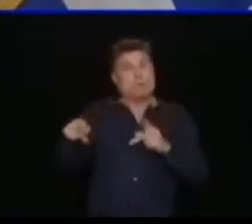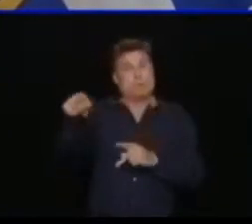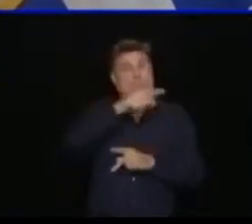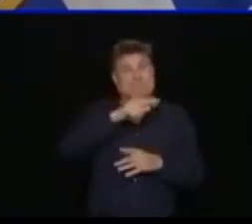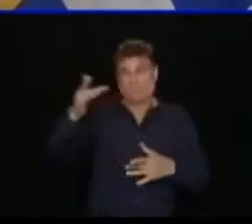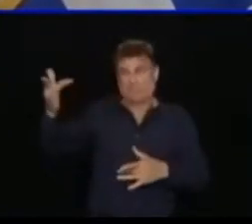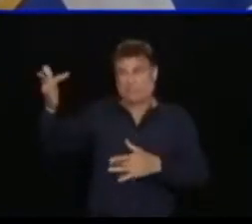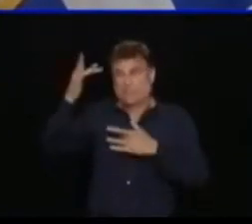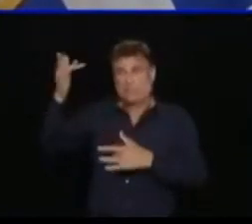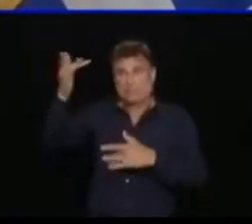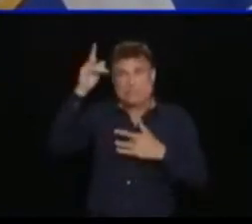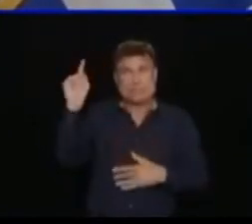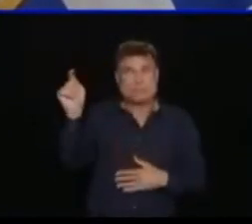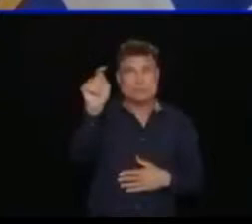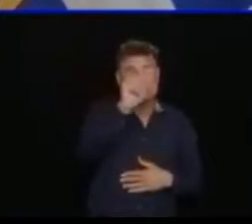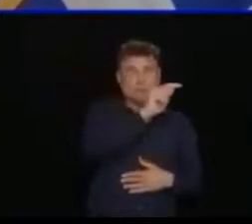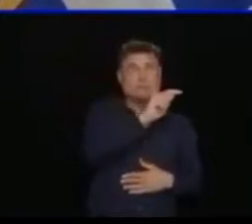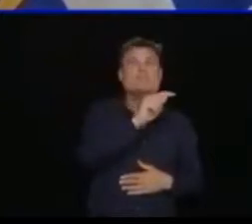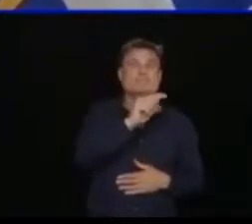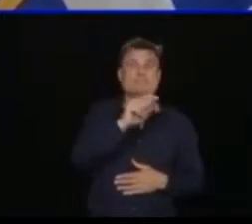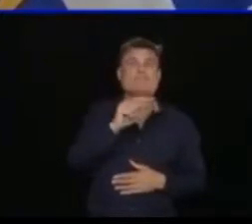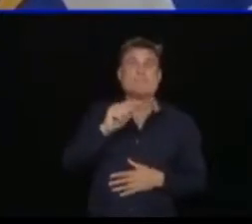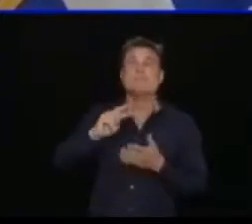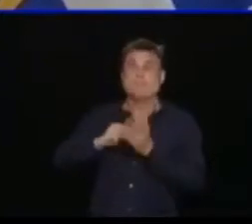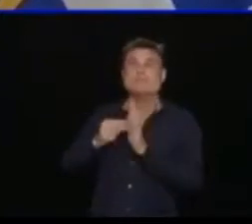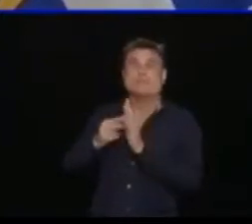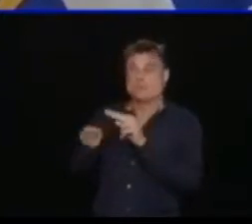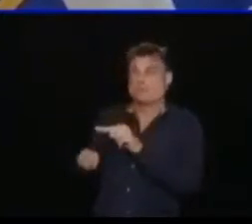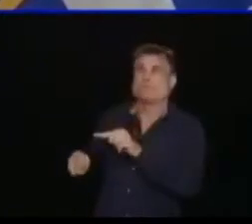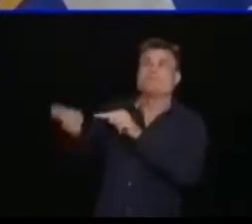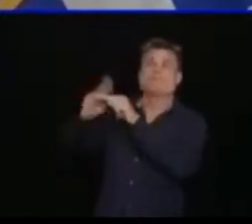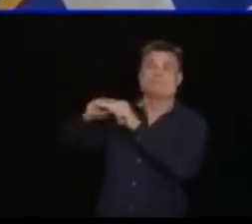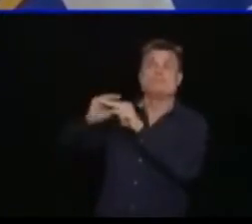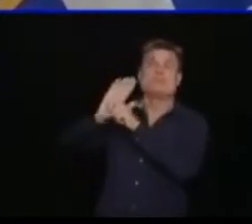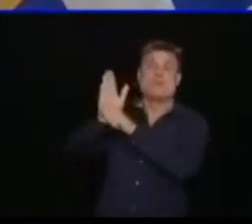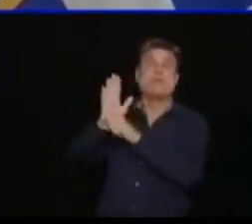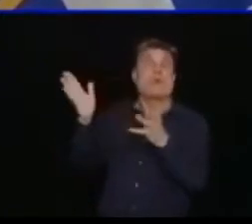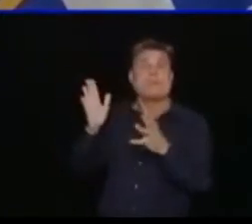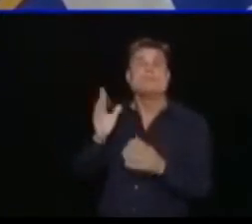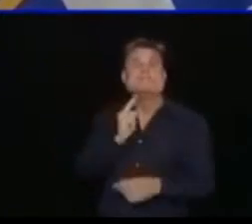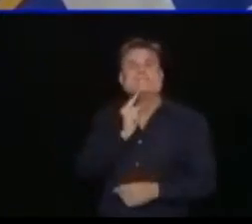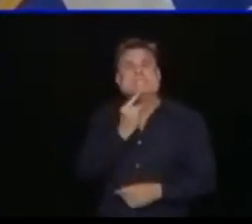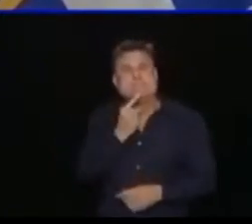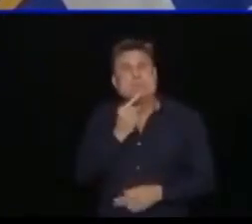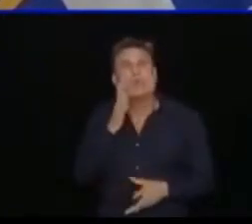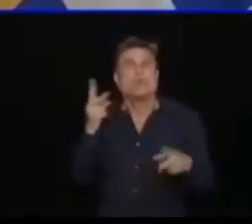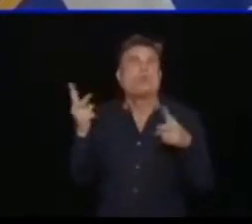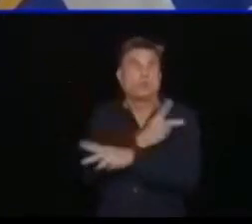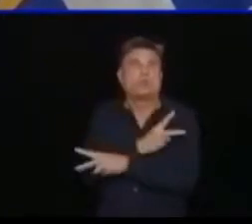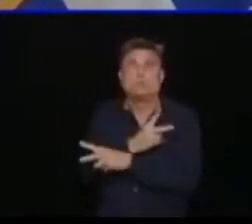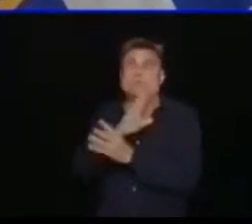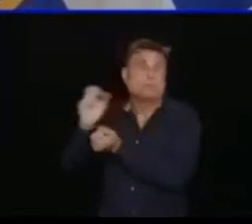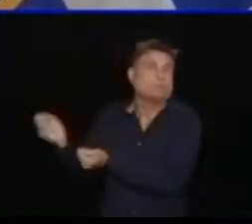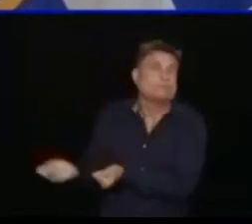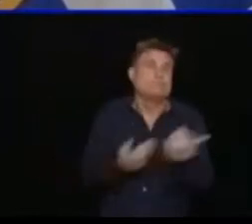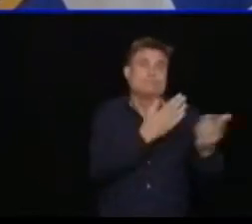And unfortunately, some people will die. 看到了很多最终就住院了很不幸有些人还会死